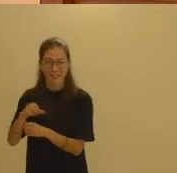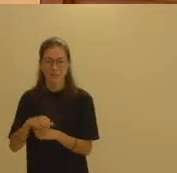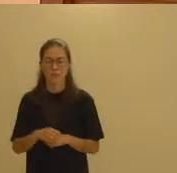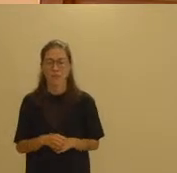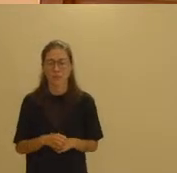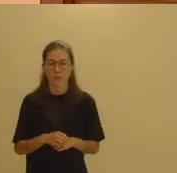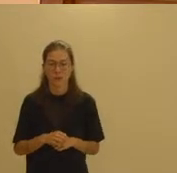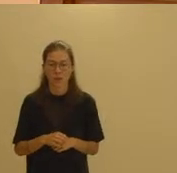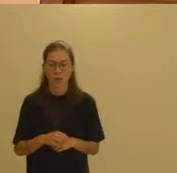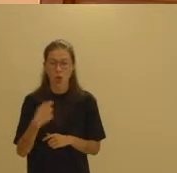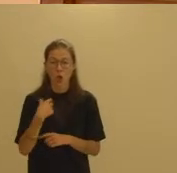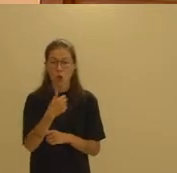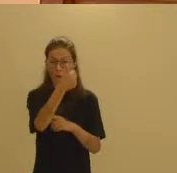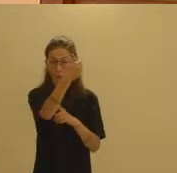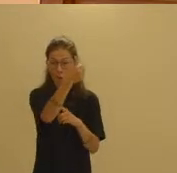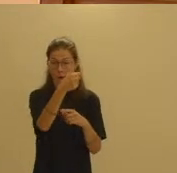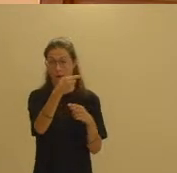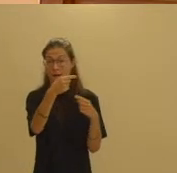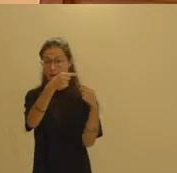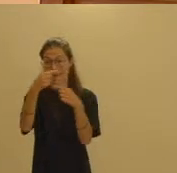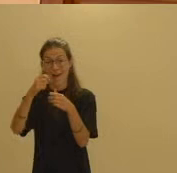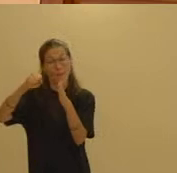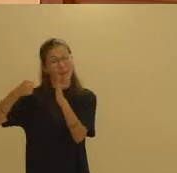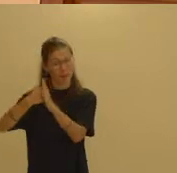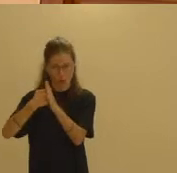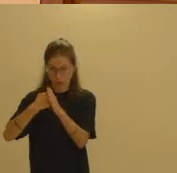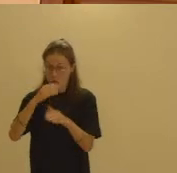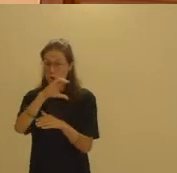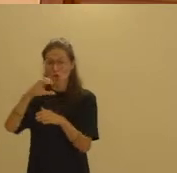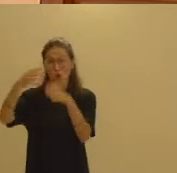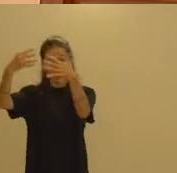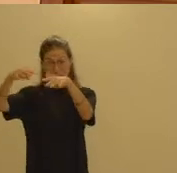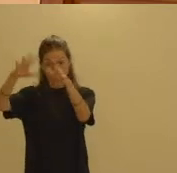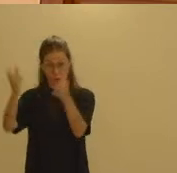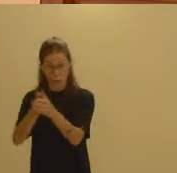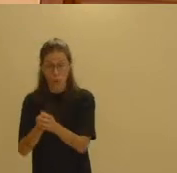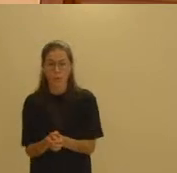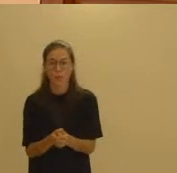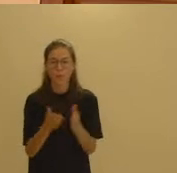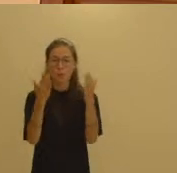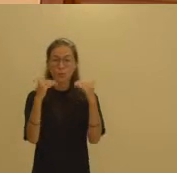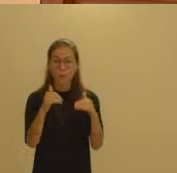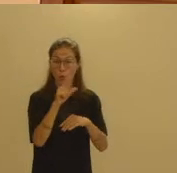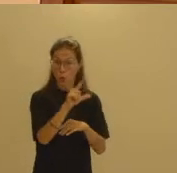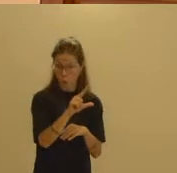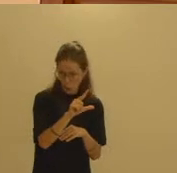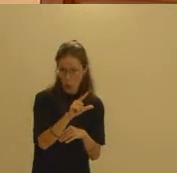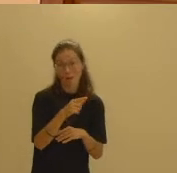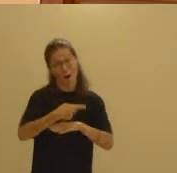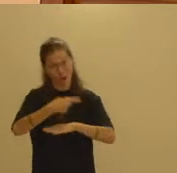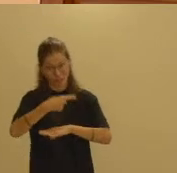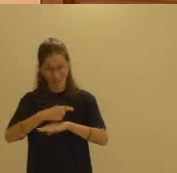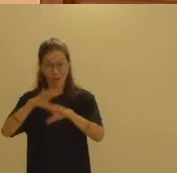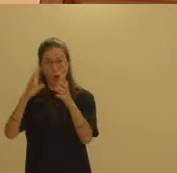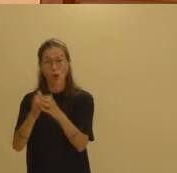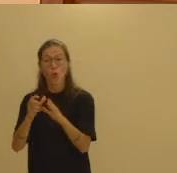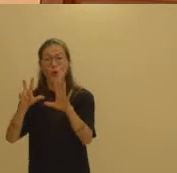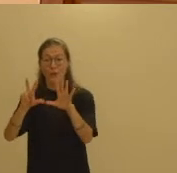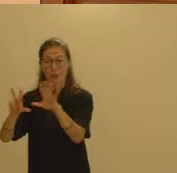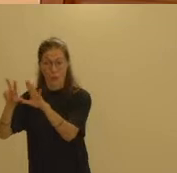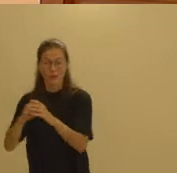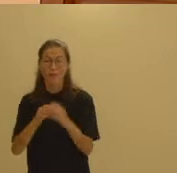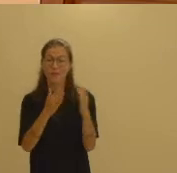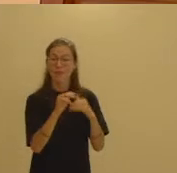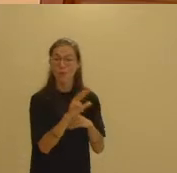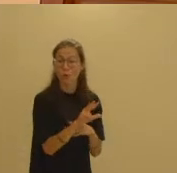le numéro 1 de la classe, c'est Bayonne, avec 119. Le numéro 2 est Hendaye, avec 88. Le numéro